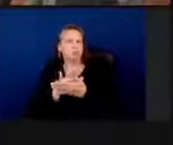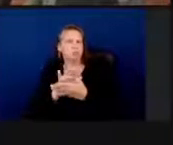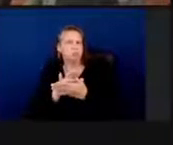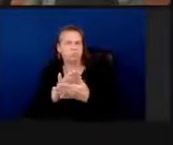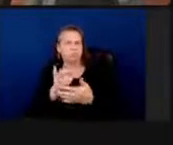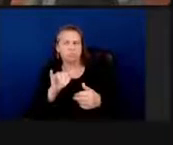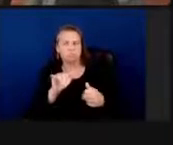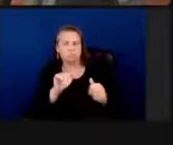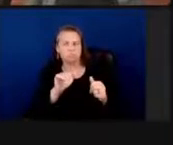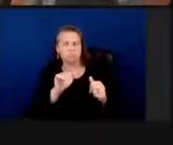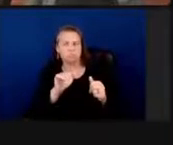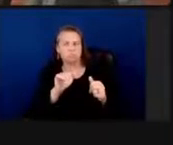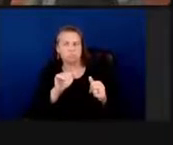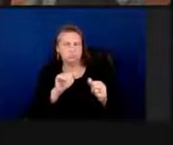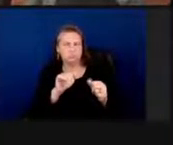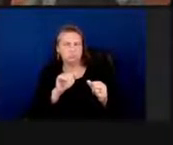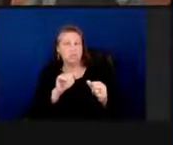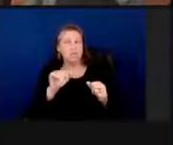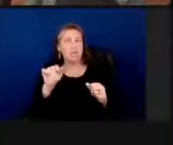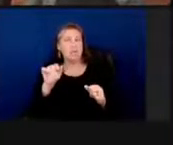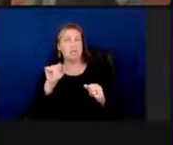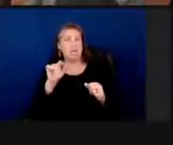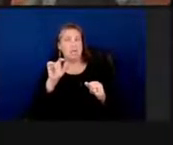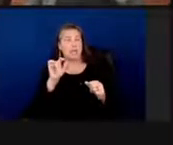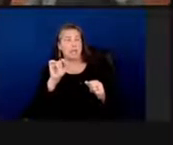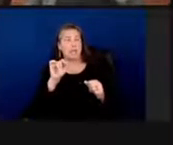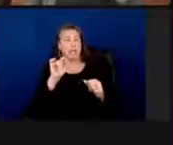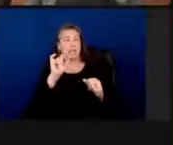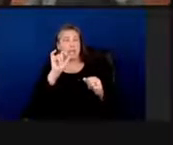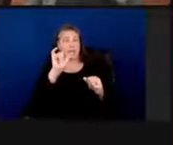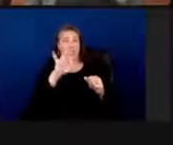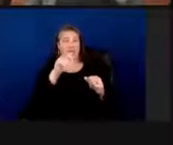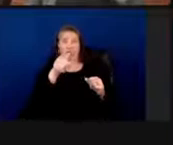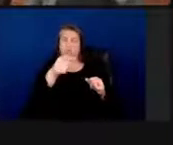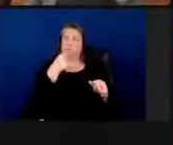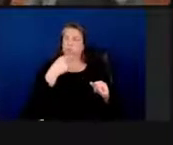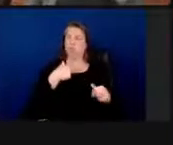maamuzi haya yalingane na malengo.